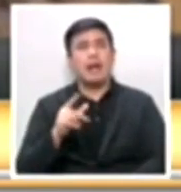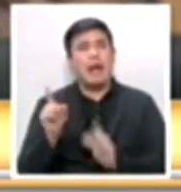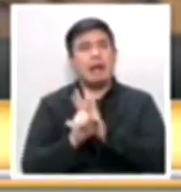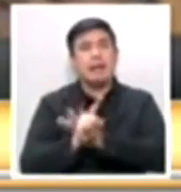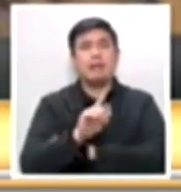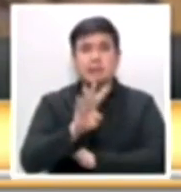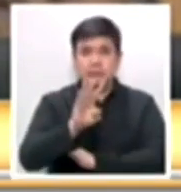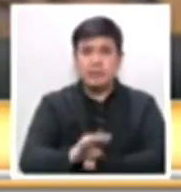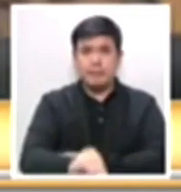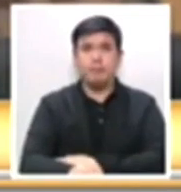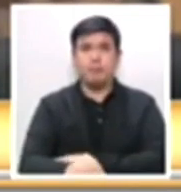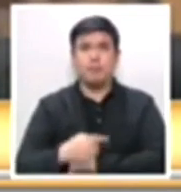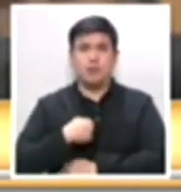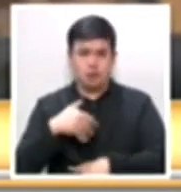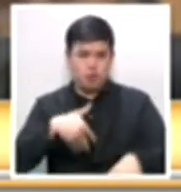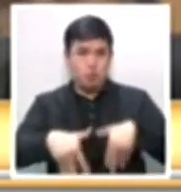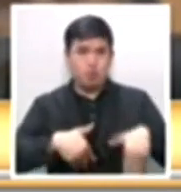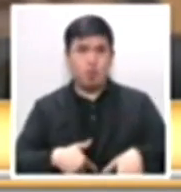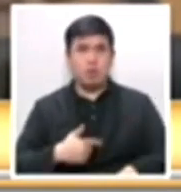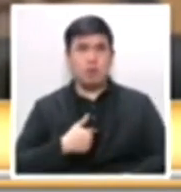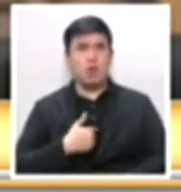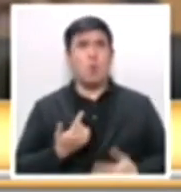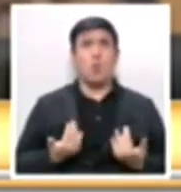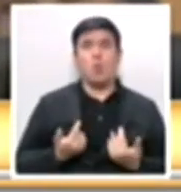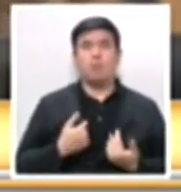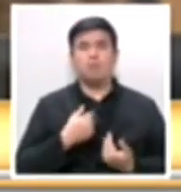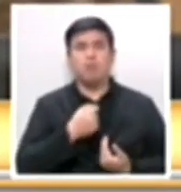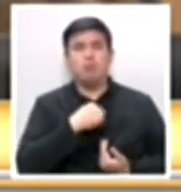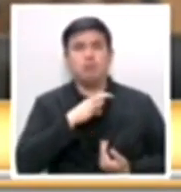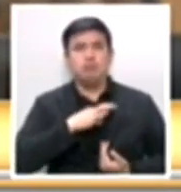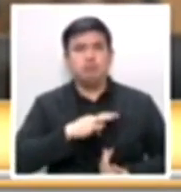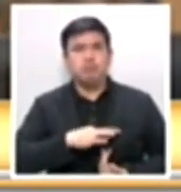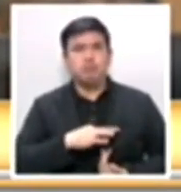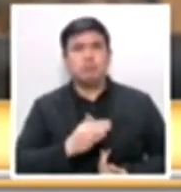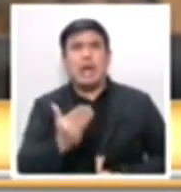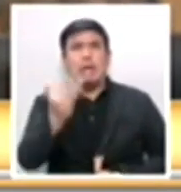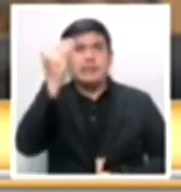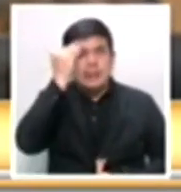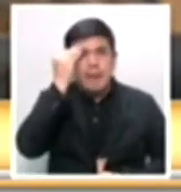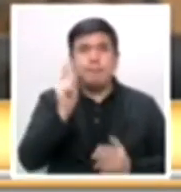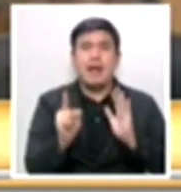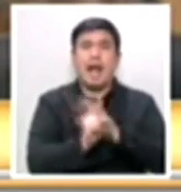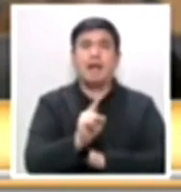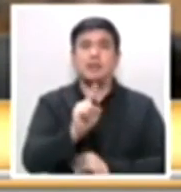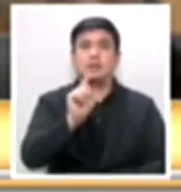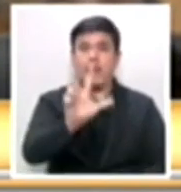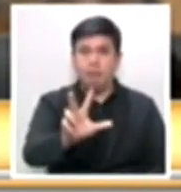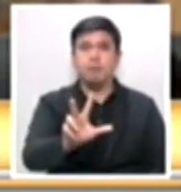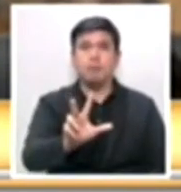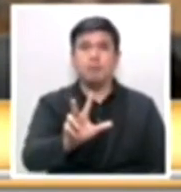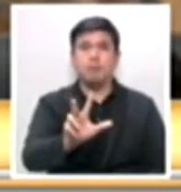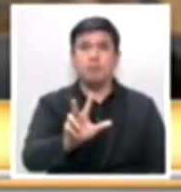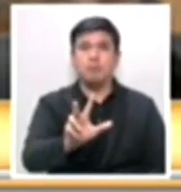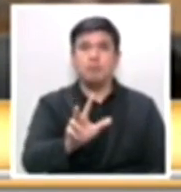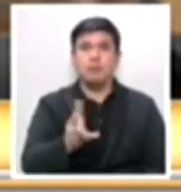งในฐานะที่ผมอยู่ในพื้นที่ส่วนตัวผมเองได้รับทราบแค่เพียง3ครั้งซึ่งไ